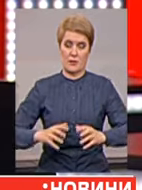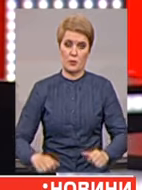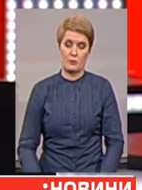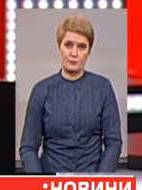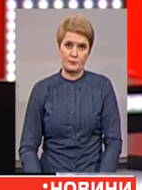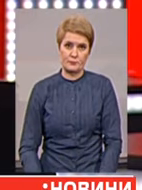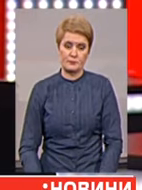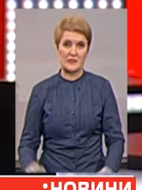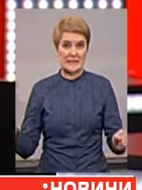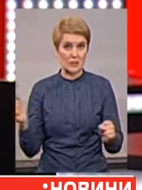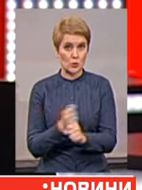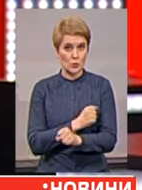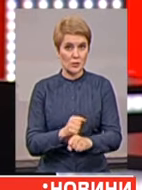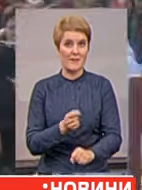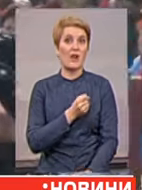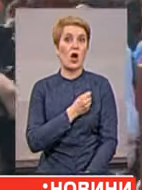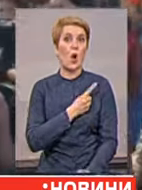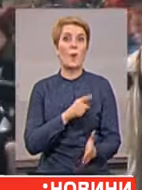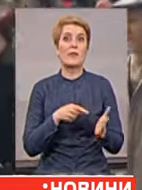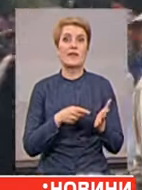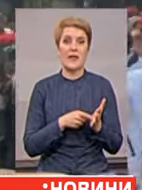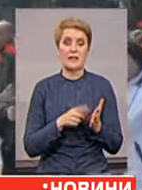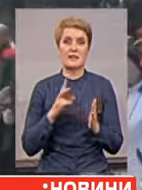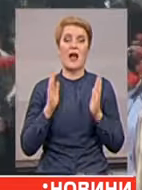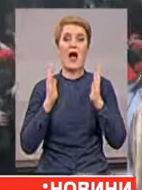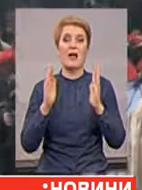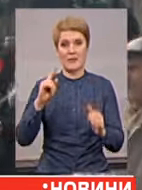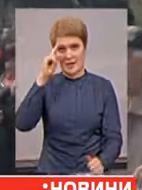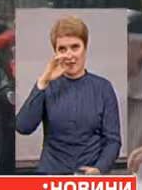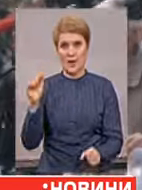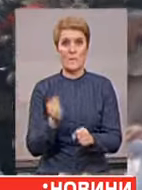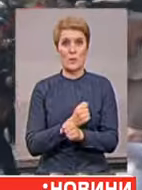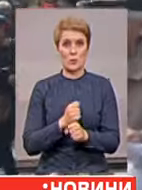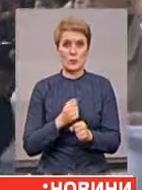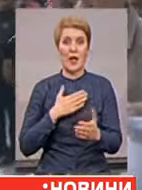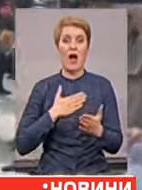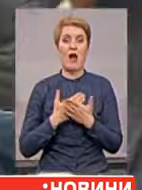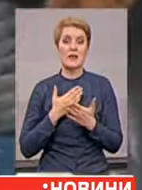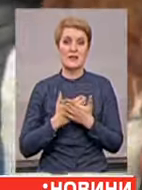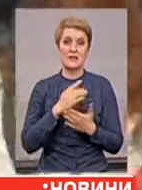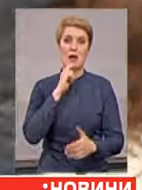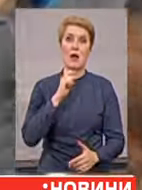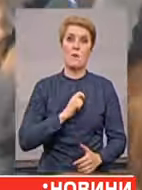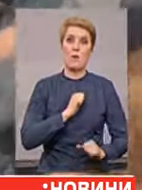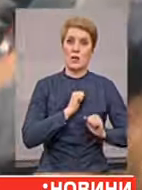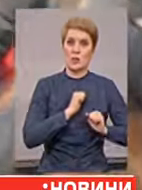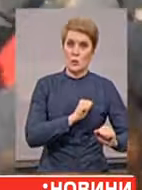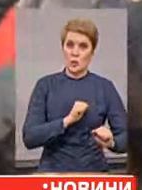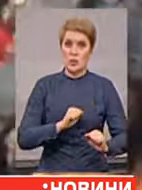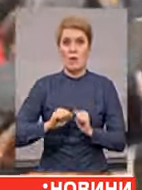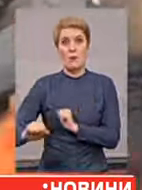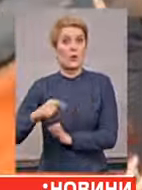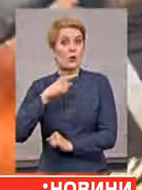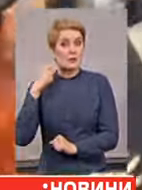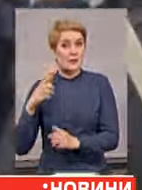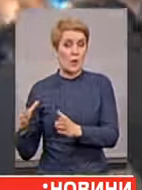Сутички в Одесі на Алеї Слави. У парку Шевченка побилися активісти патріотичних і проросійських організацій. Вони зібралися біля